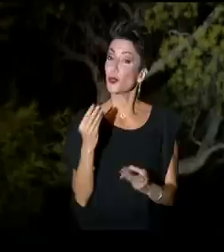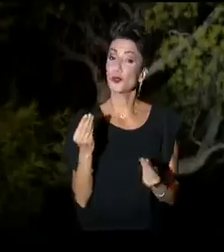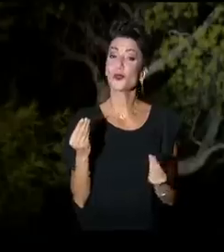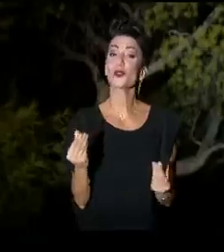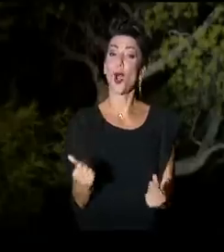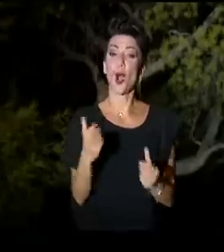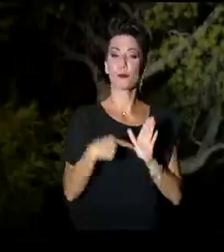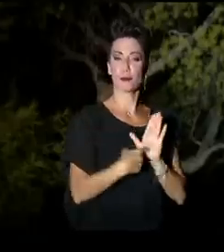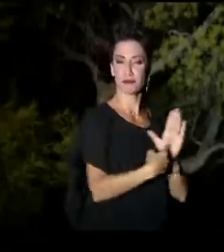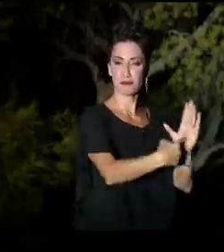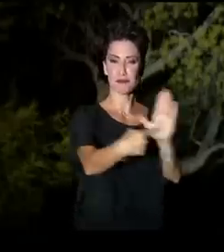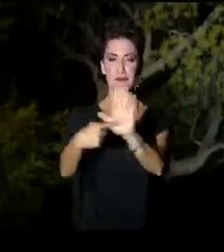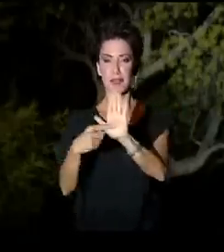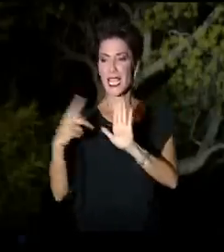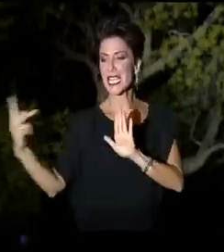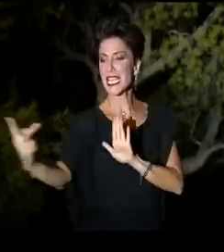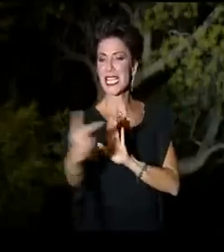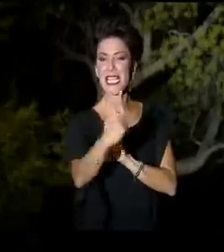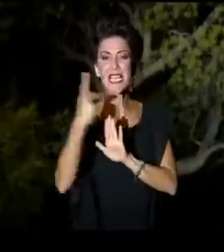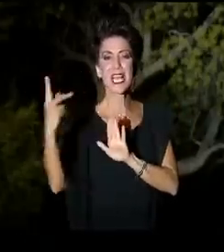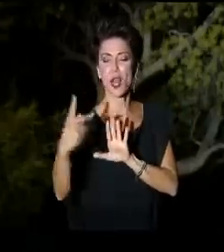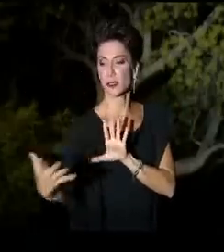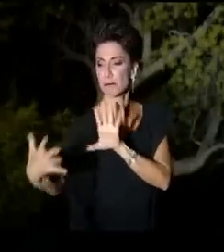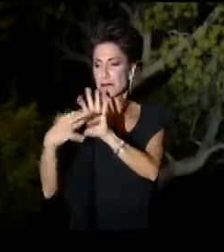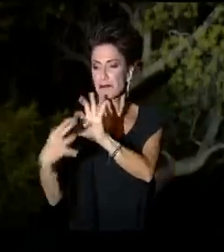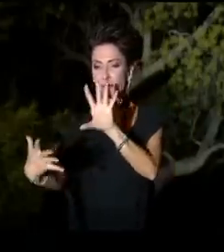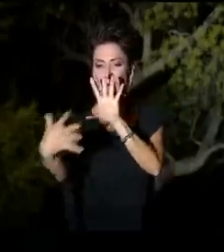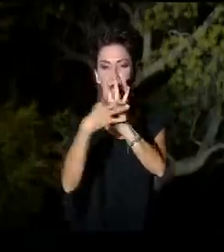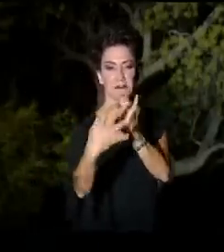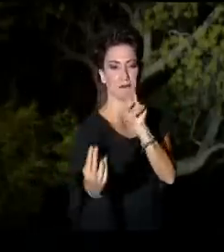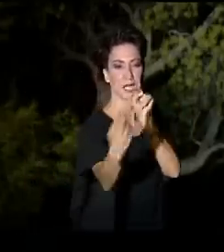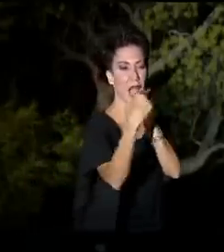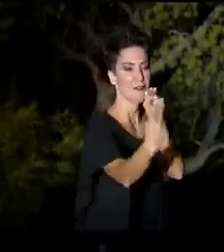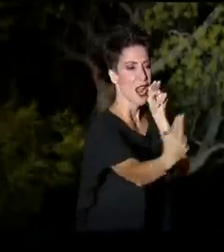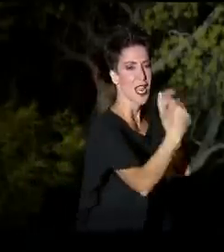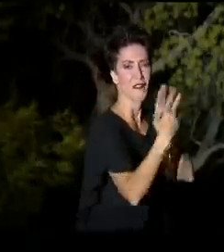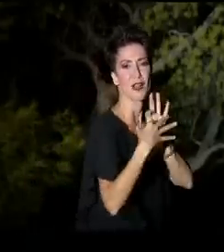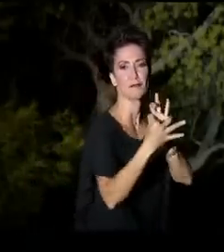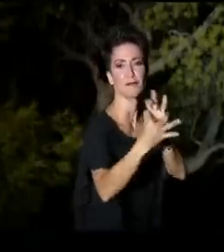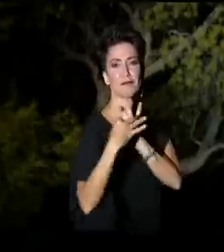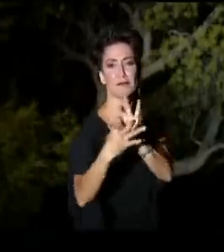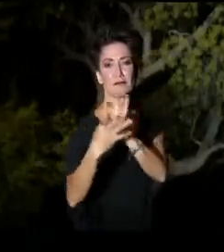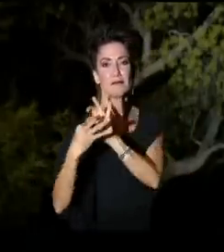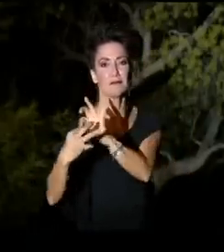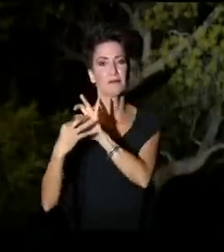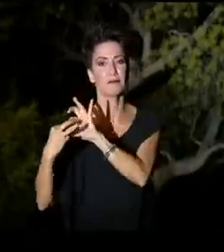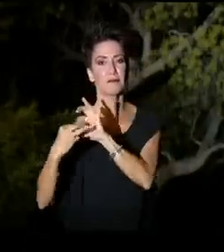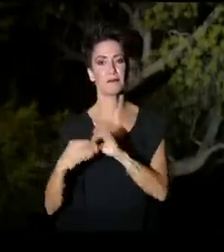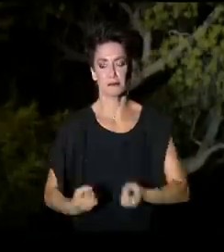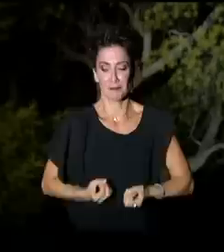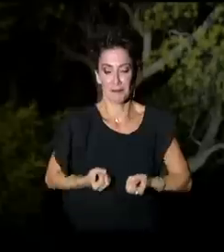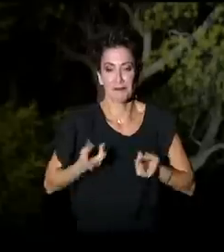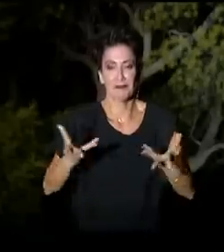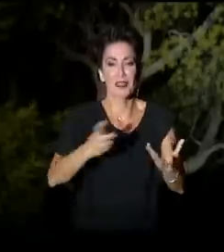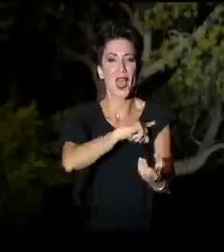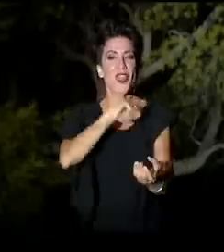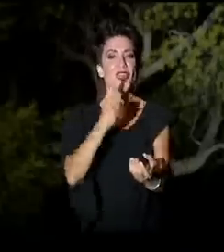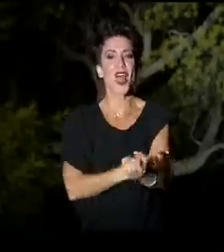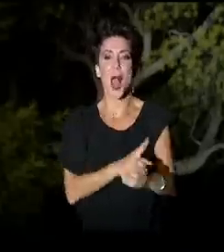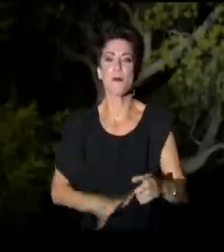κοινότητα, χτίζουμε γέφυρες συνεργασίες, απελευθερώνουμε τις κυμμένες δυνάμεις της Ελλάδας στα καλύτερά